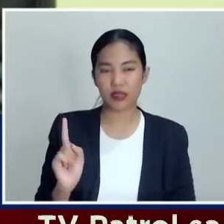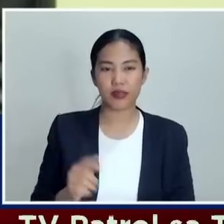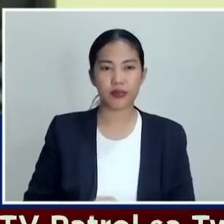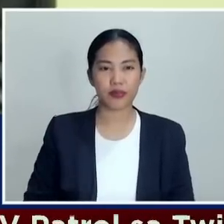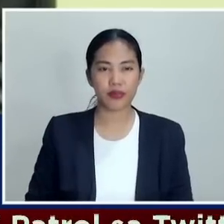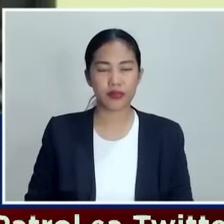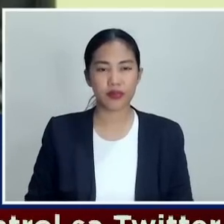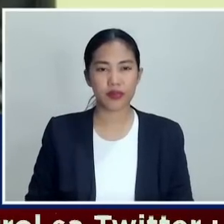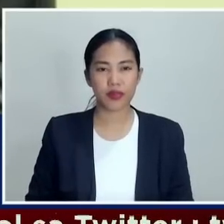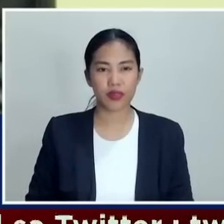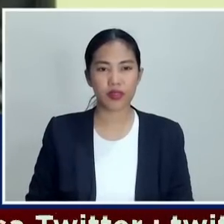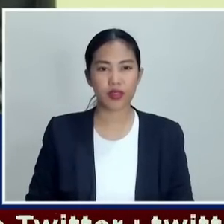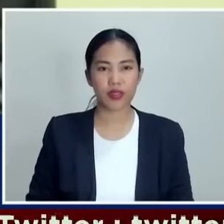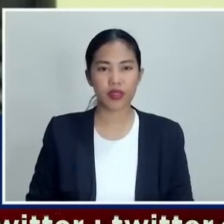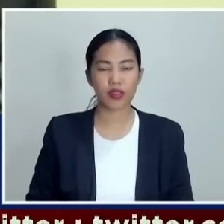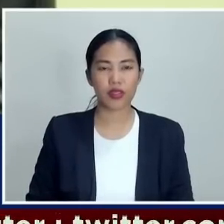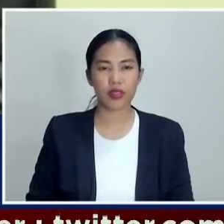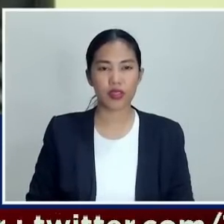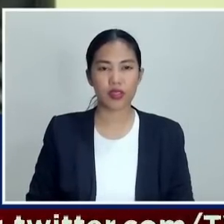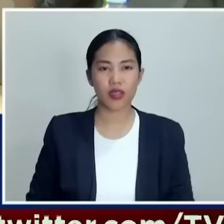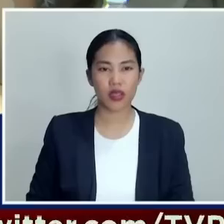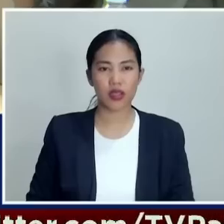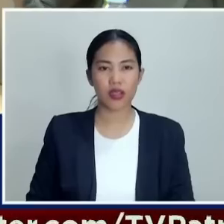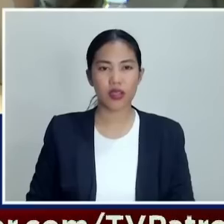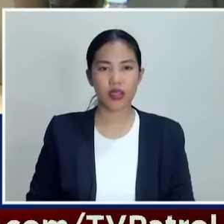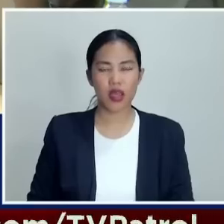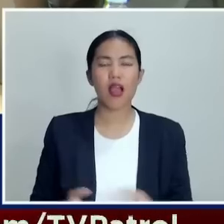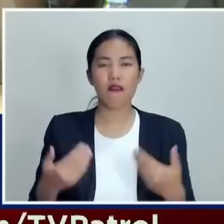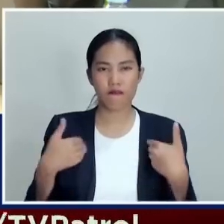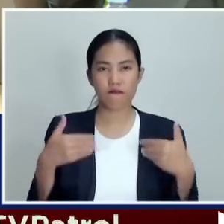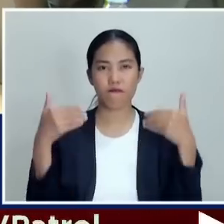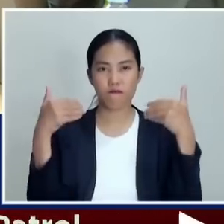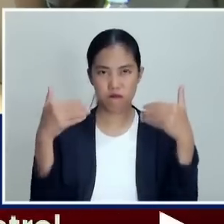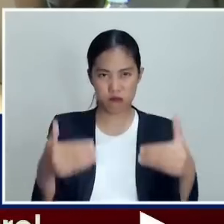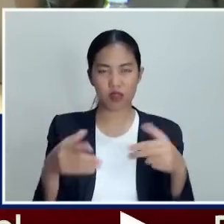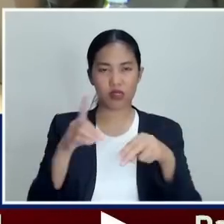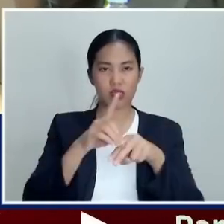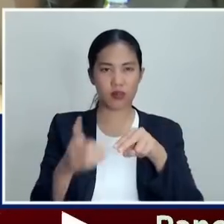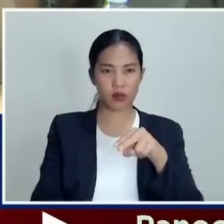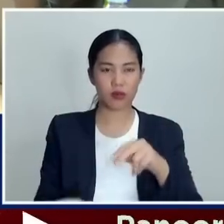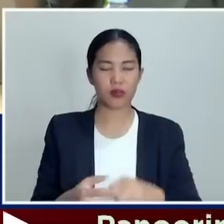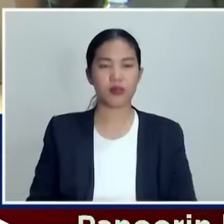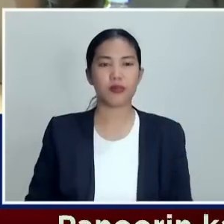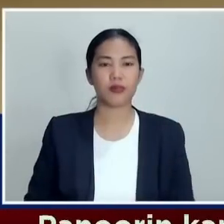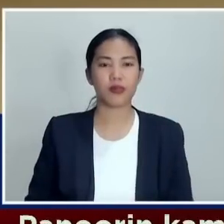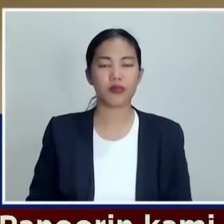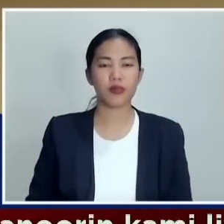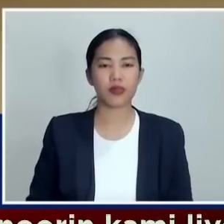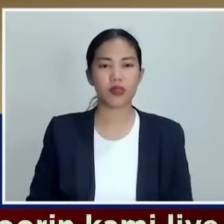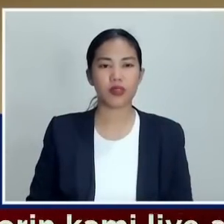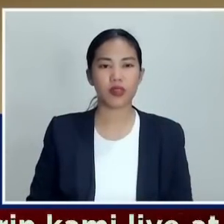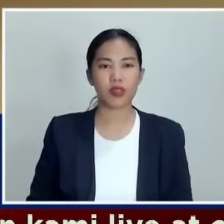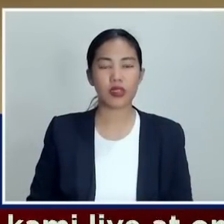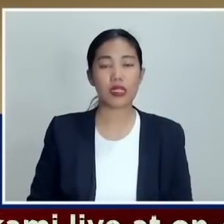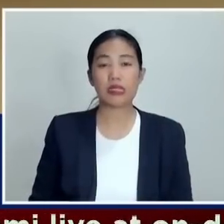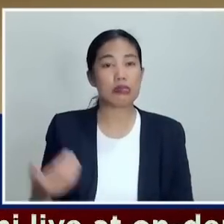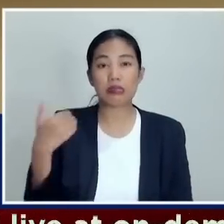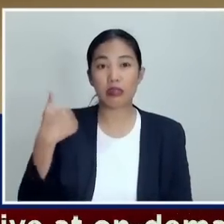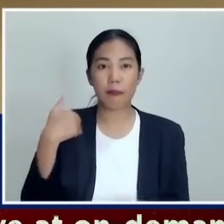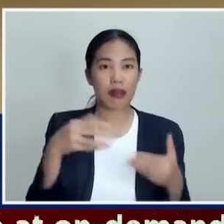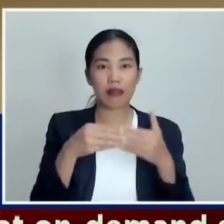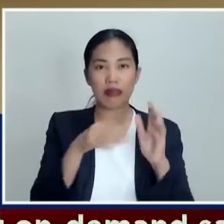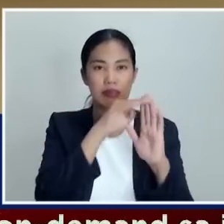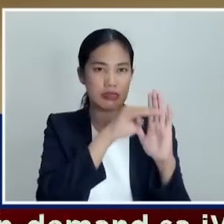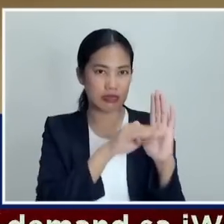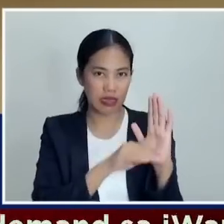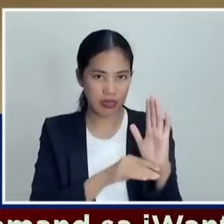the implementation will follow. Wala pa rin panuntunan kung paano ito ipatutupad dahil sa susunod